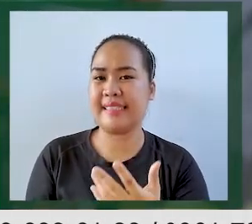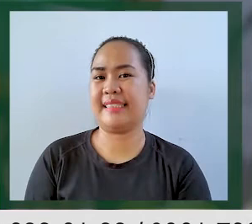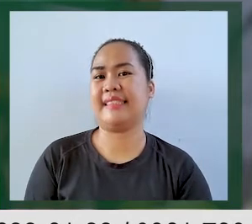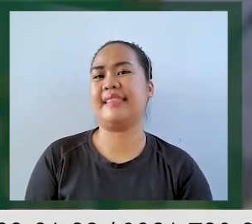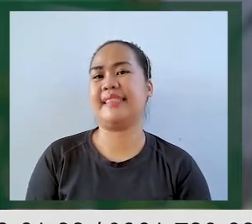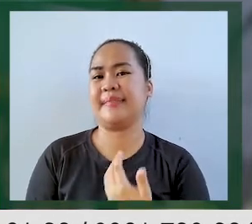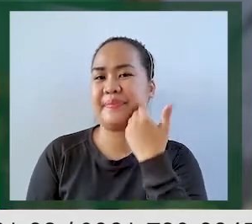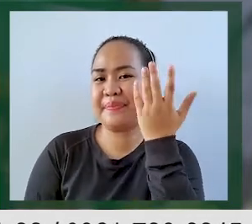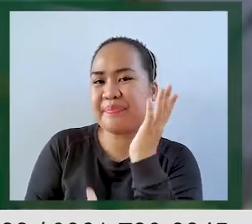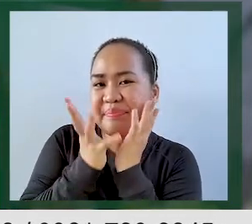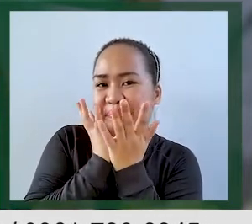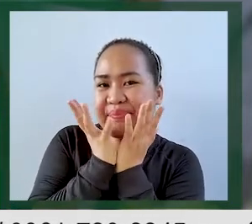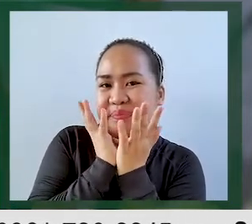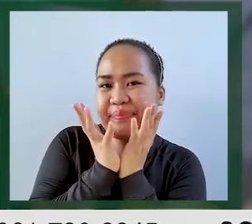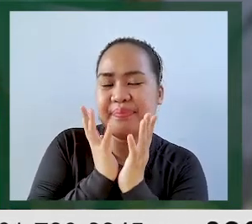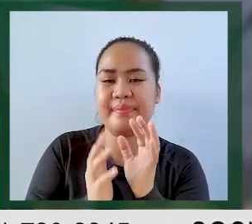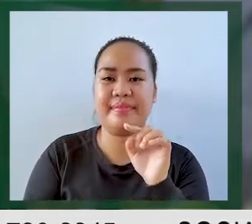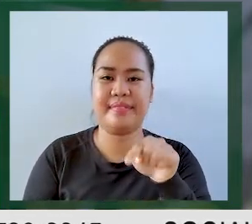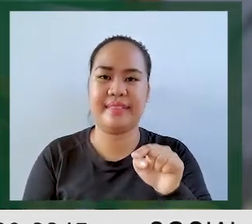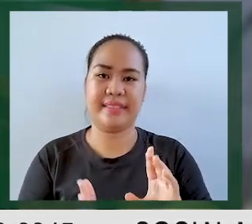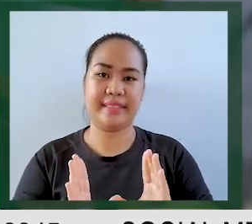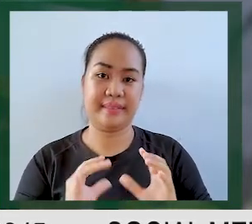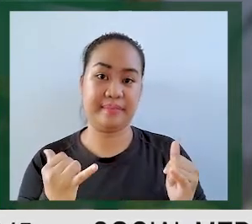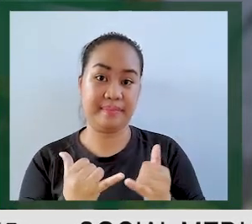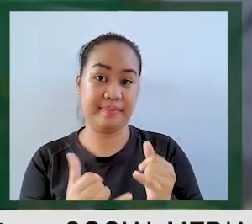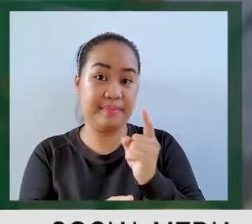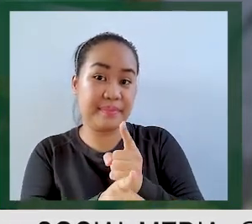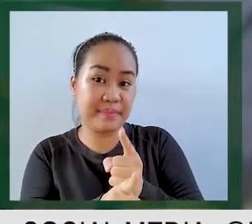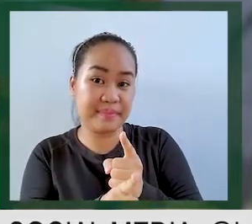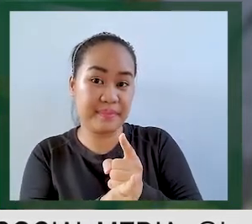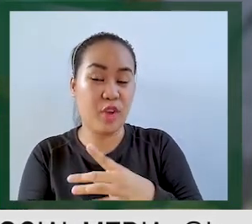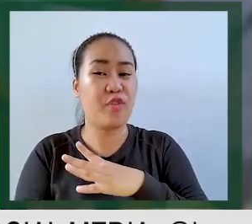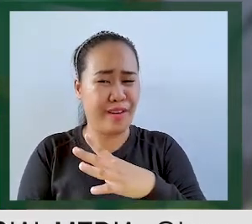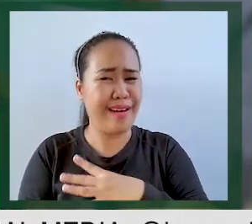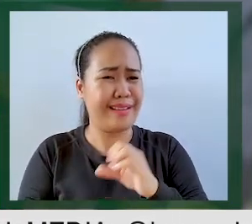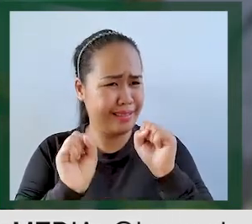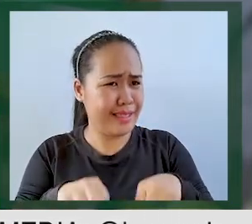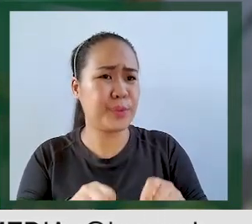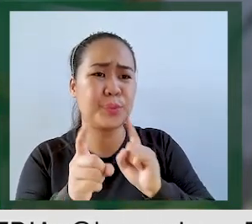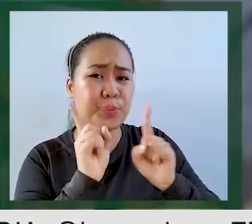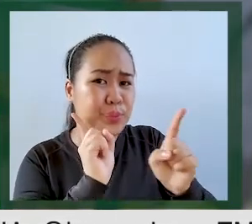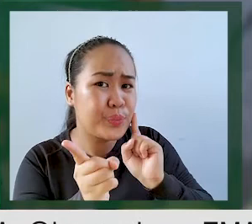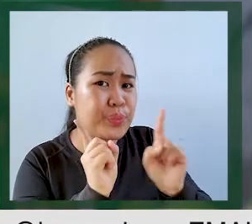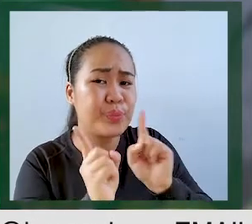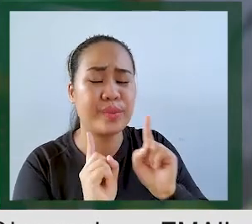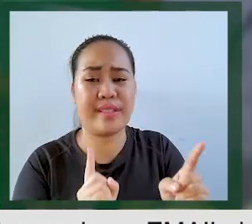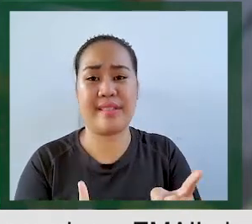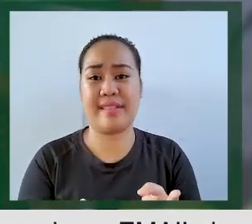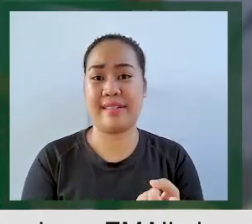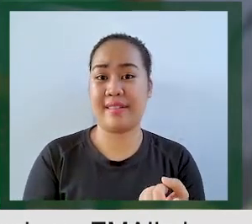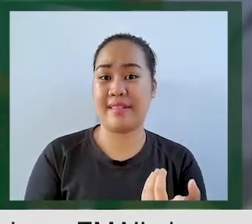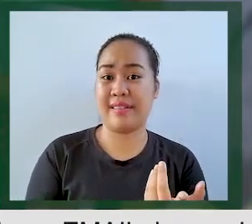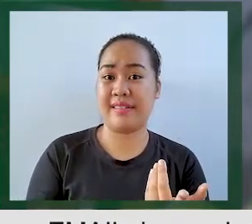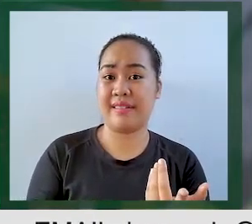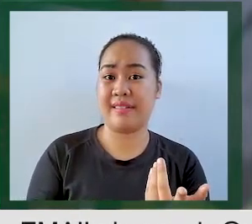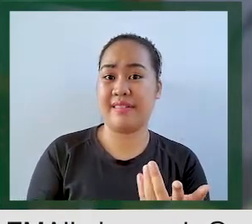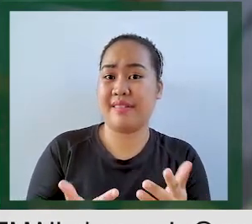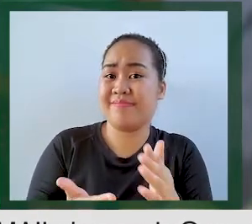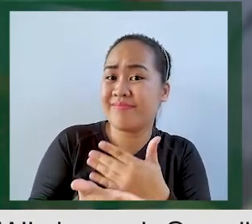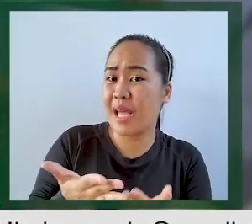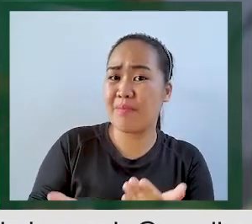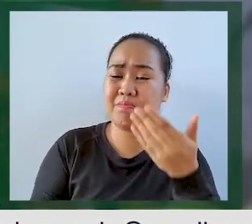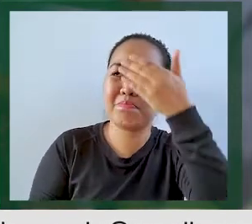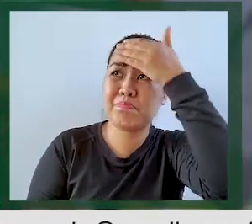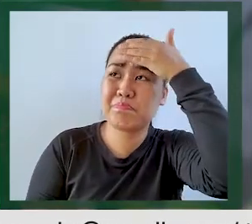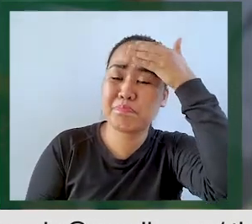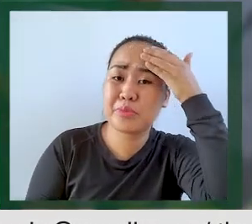nakakalimot lang din minsan ang ating mga employer. So sana maganda ang relationship ng employer tsaka employees, 'di ba?